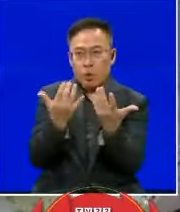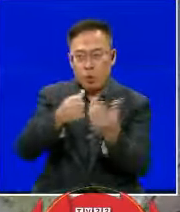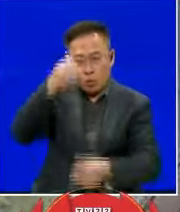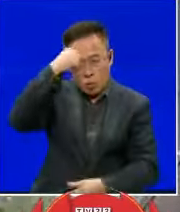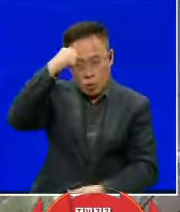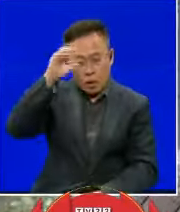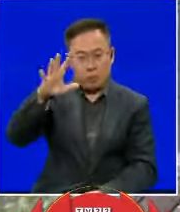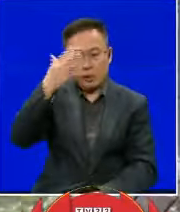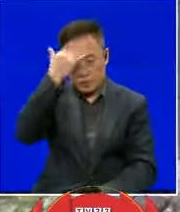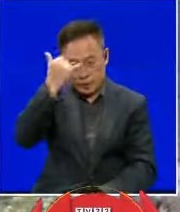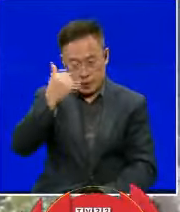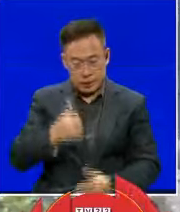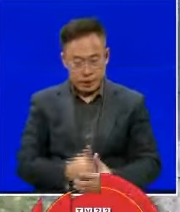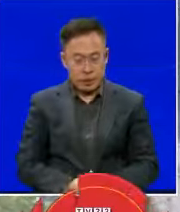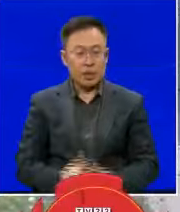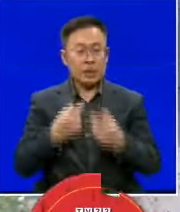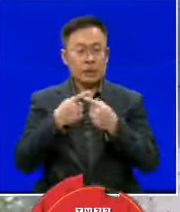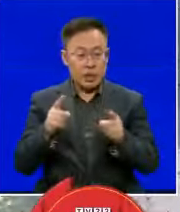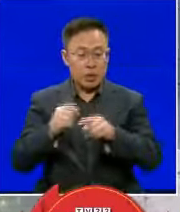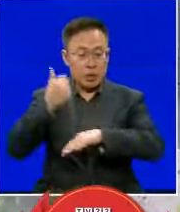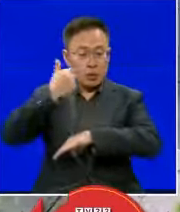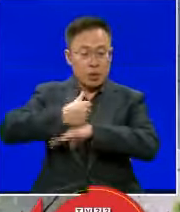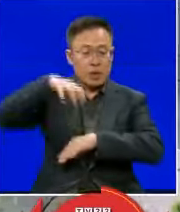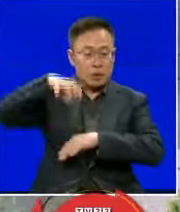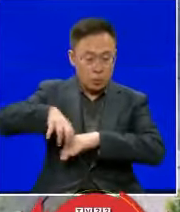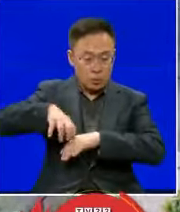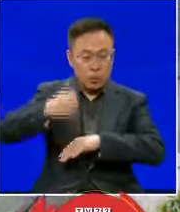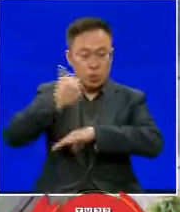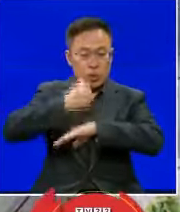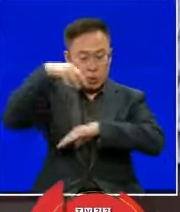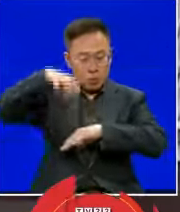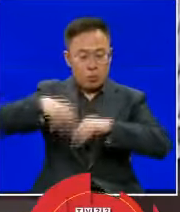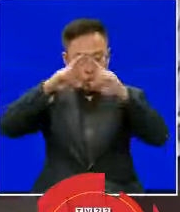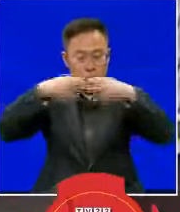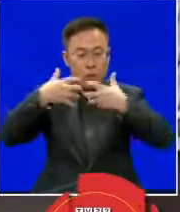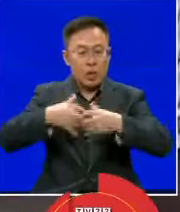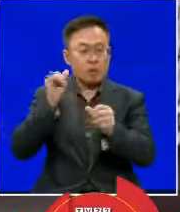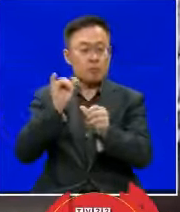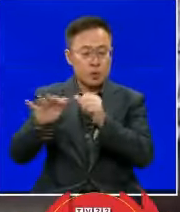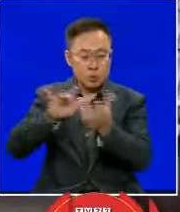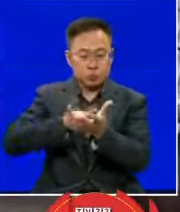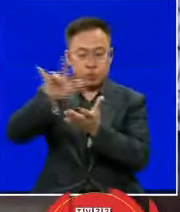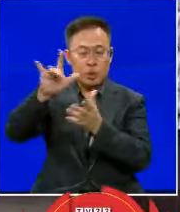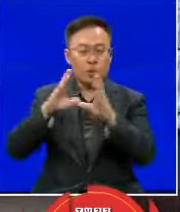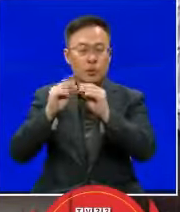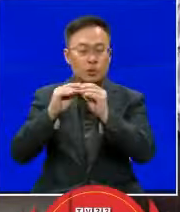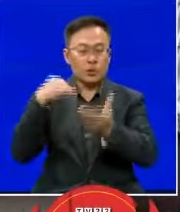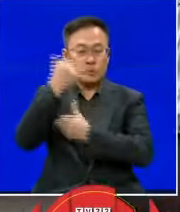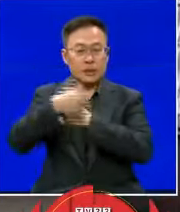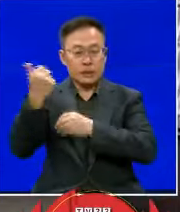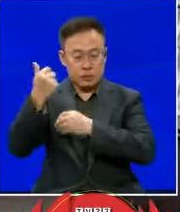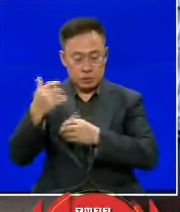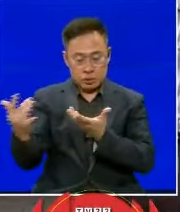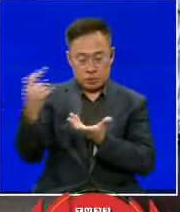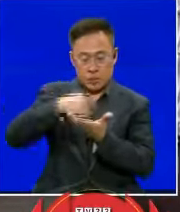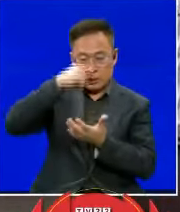อธิบดีจุลพงษ์ไปราชการที่ต่างประเทศอ่าเข้าใจจว่าเป็นการไปดูงานหรือไปสัมมนานี่แหละนะครับค่ะก็ต้องบอกอ่ะว่ามัน